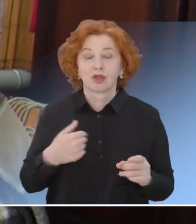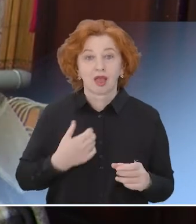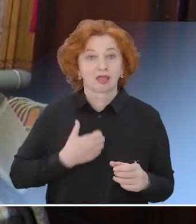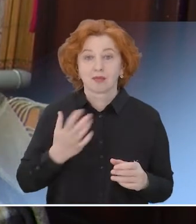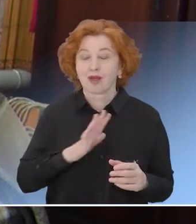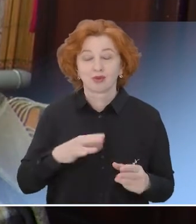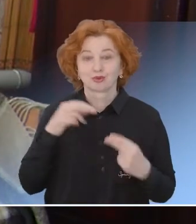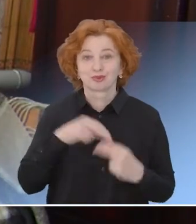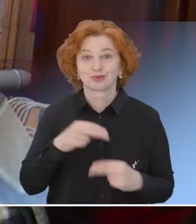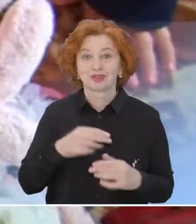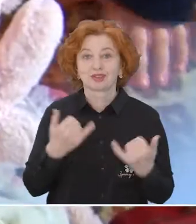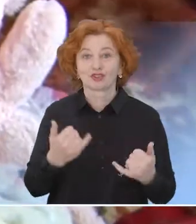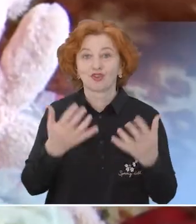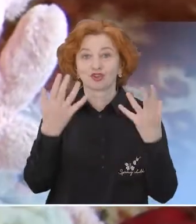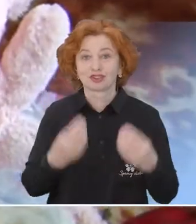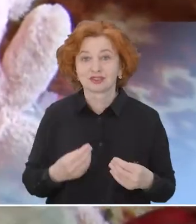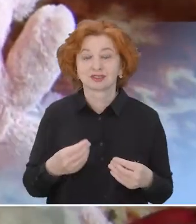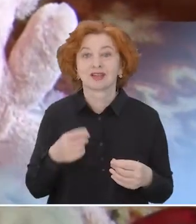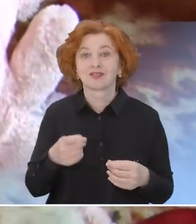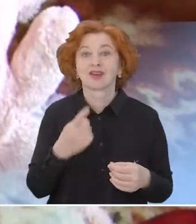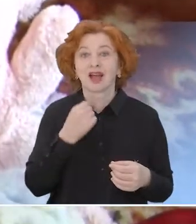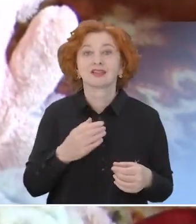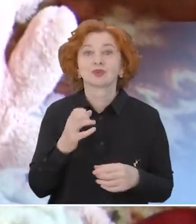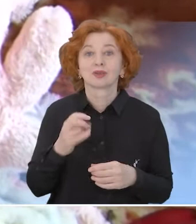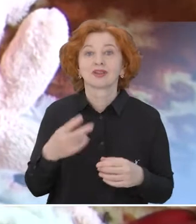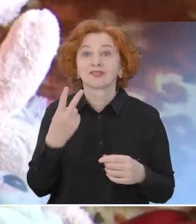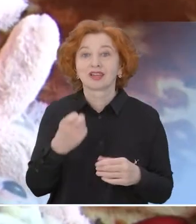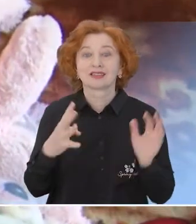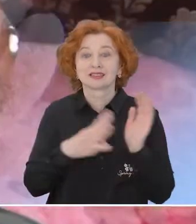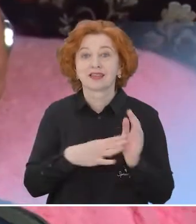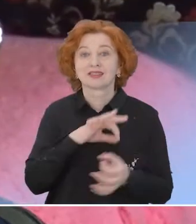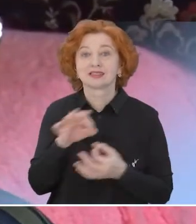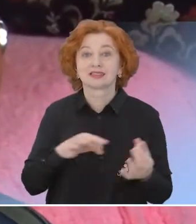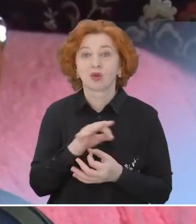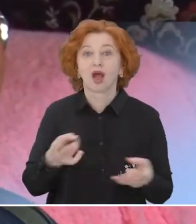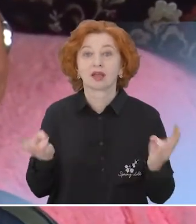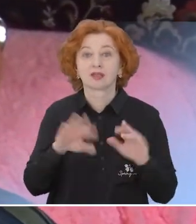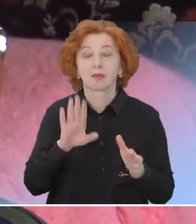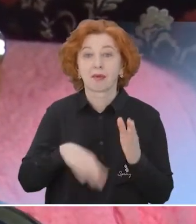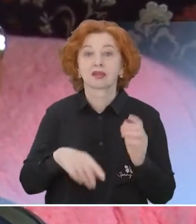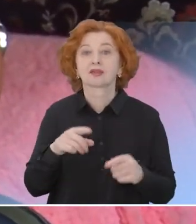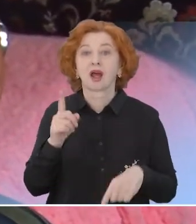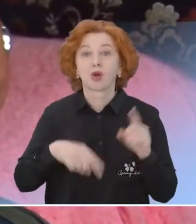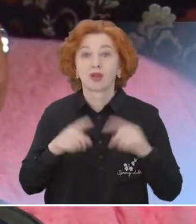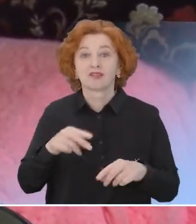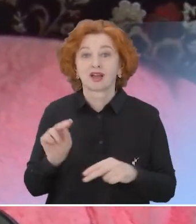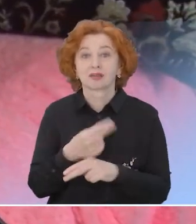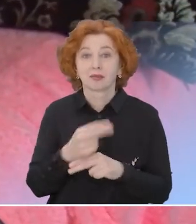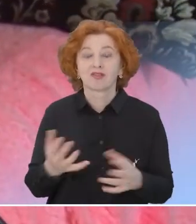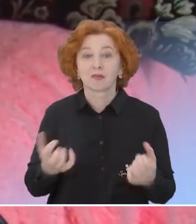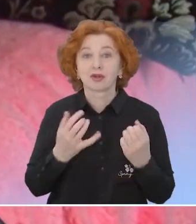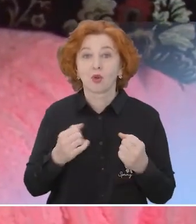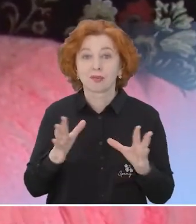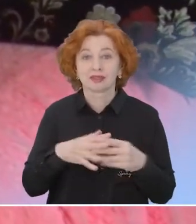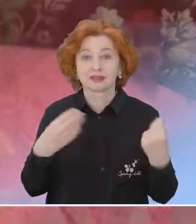я не боюсь трудностей. На сегодняшний день в Красносулинском районе 209 детей-сирот, которые остались без родных и воспитываются